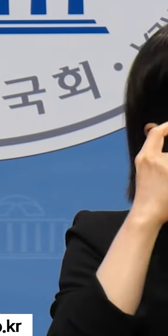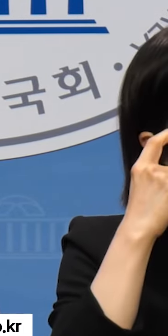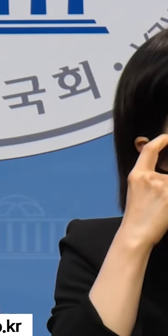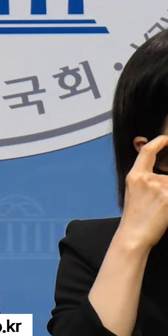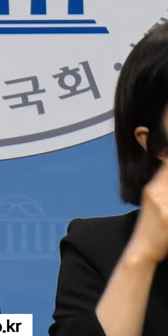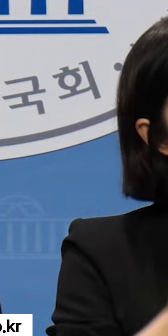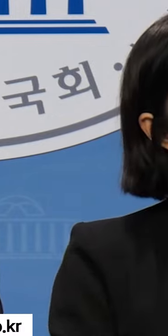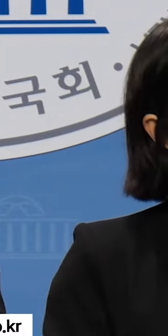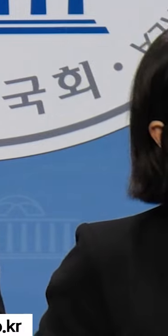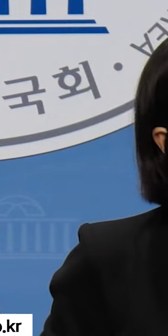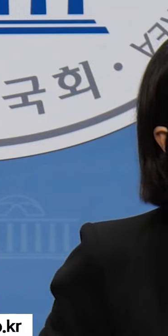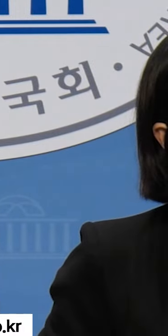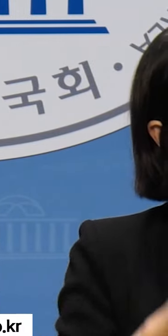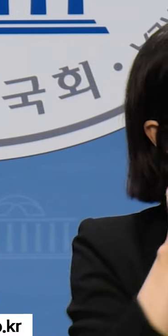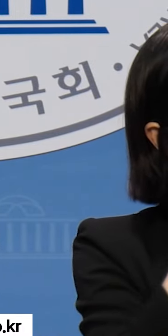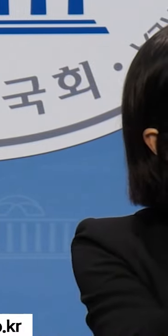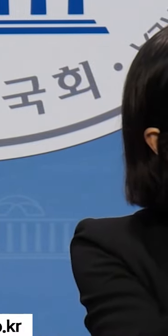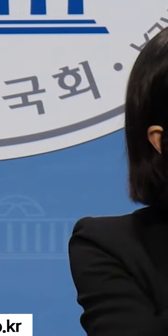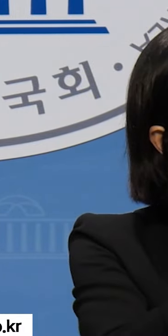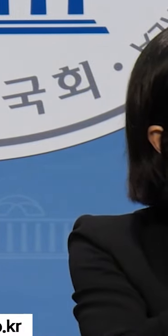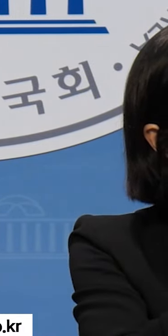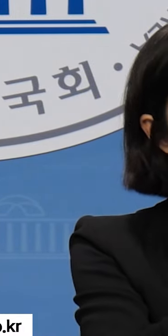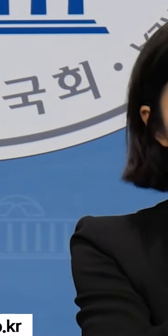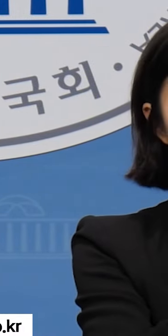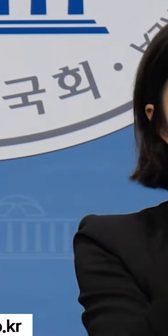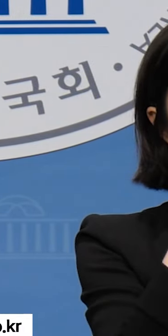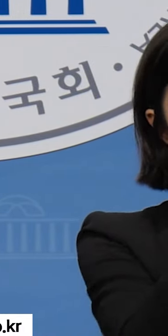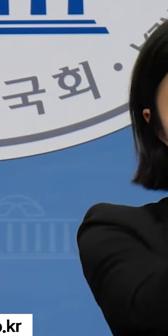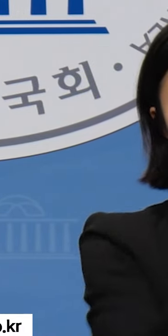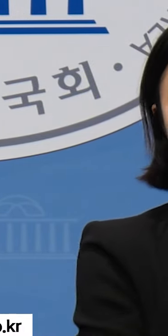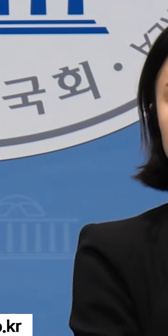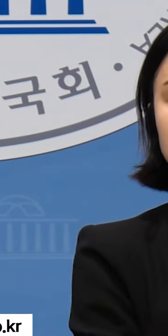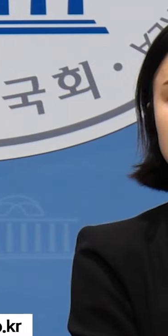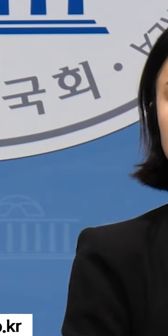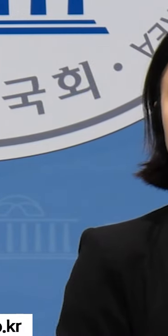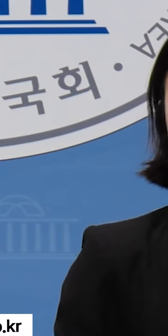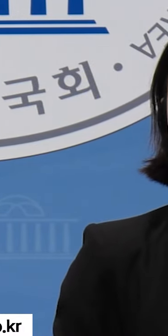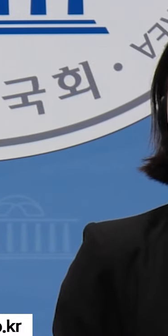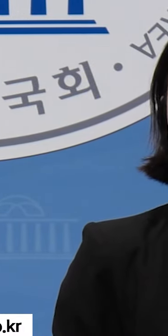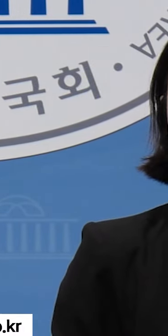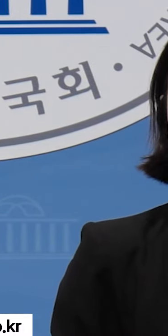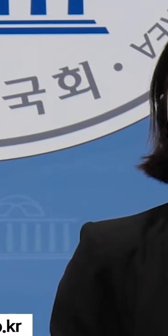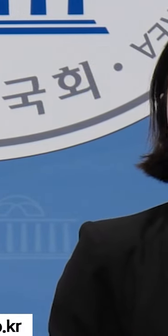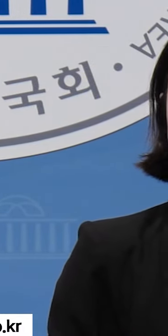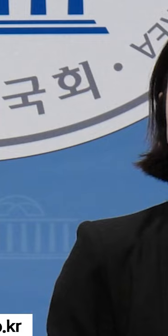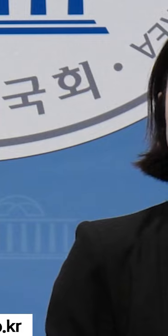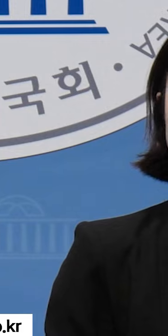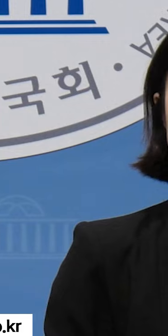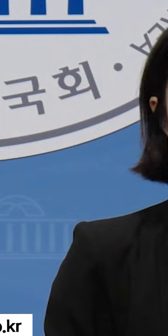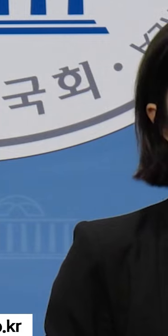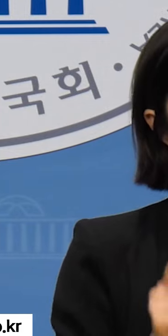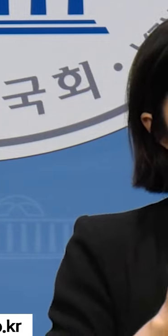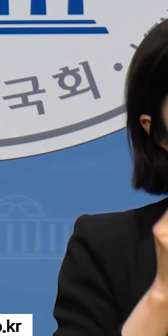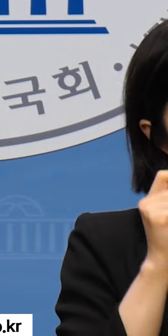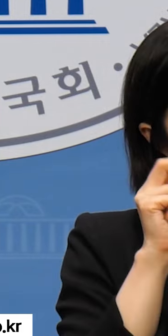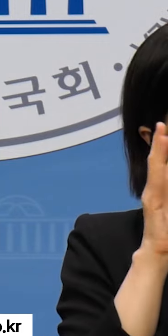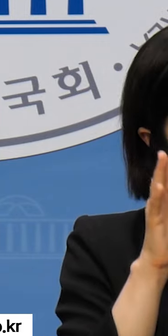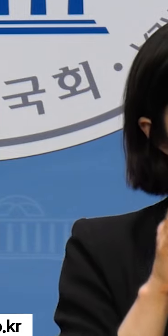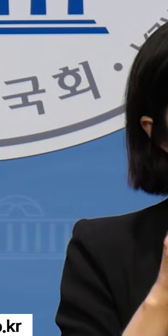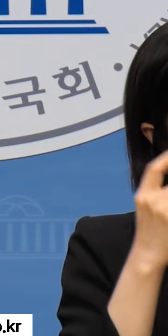채 최장 90일간의 기간이 필요한 숙려 기간을 9초 만에 끝냈습니다.